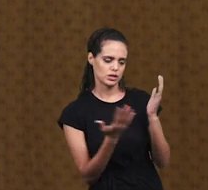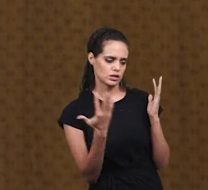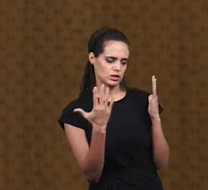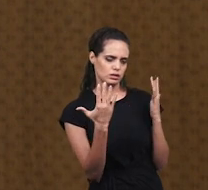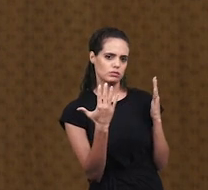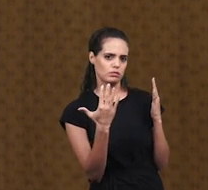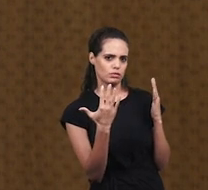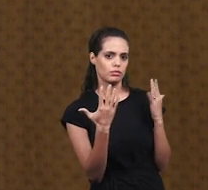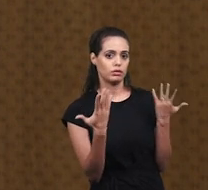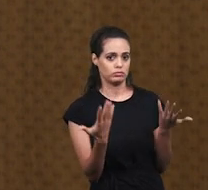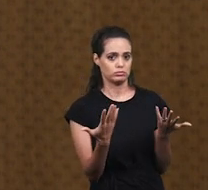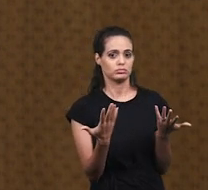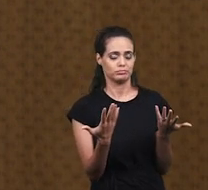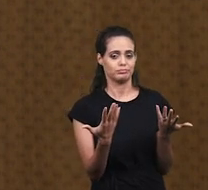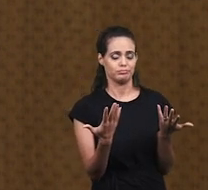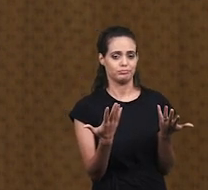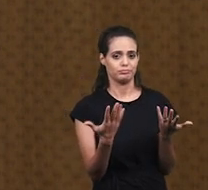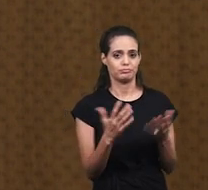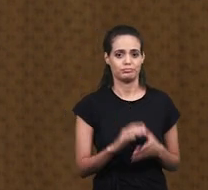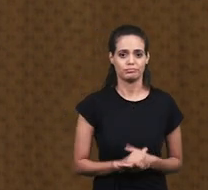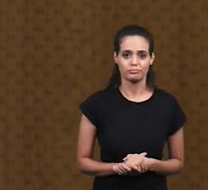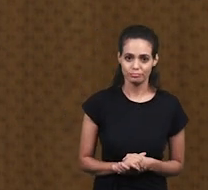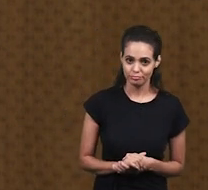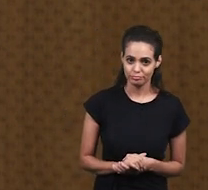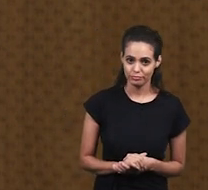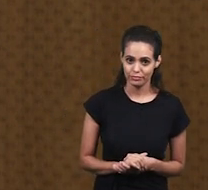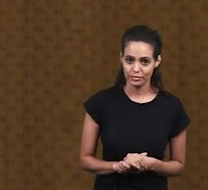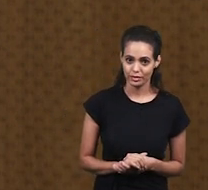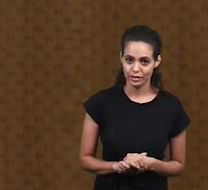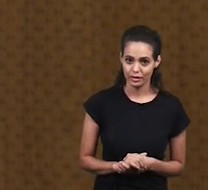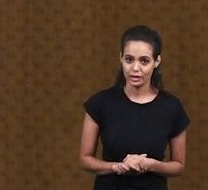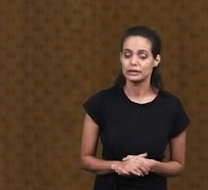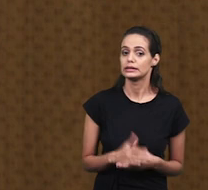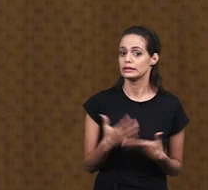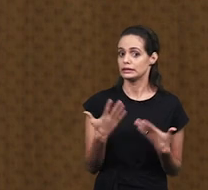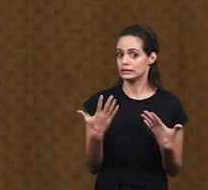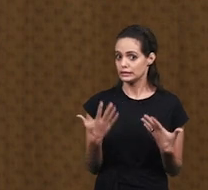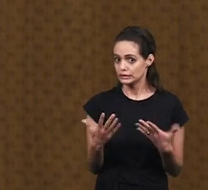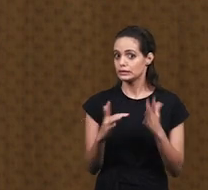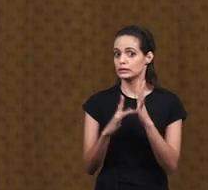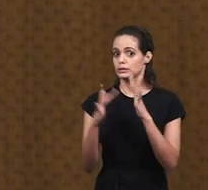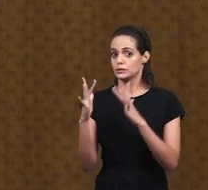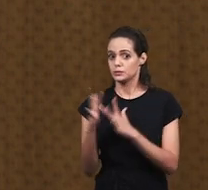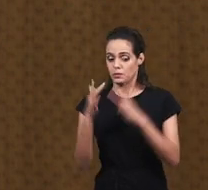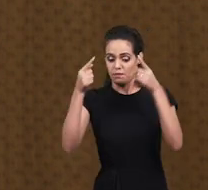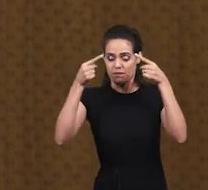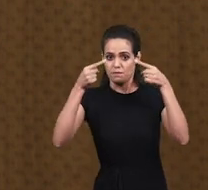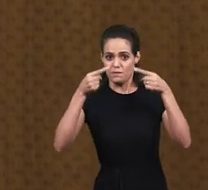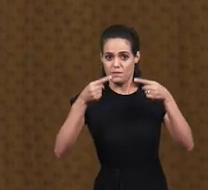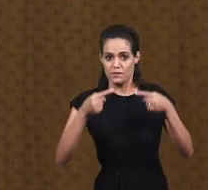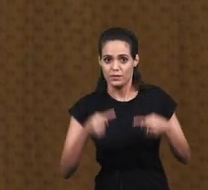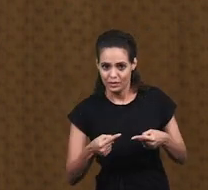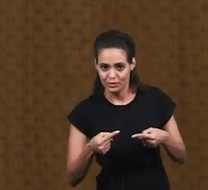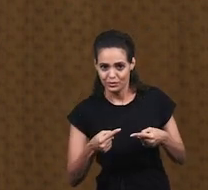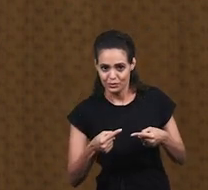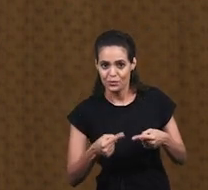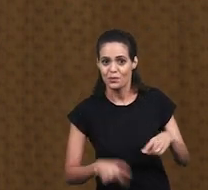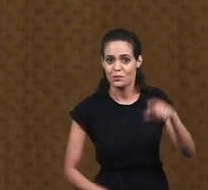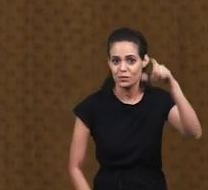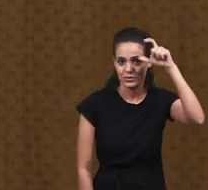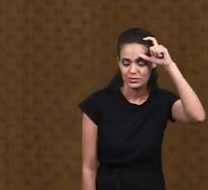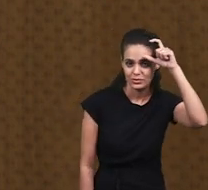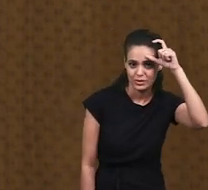à l'ours de cette manière, la trahison de cette manière, tel comme David l'a combattu aussi.